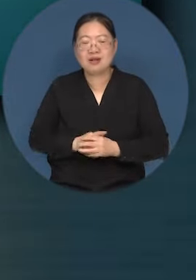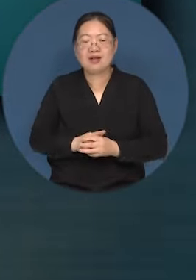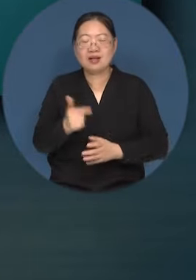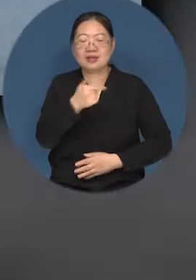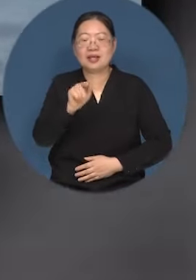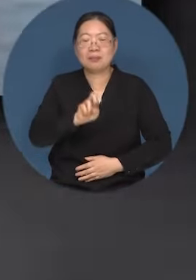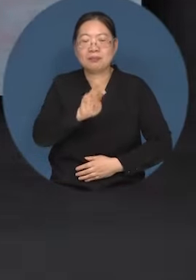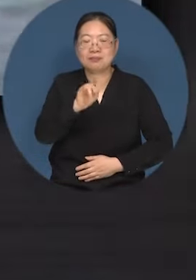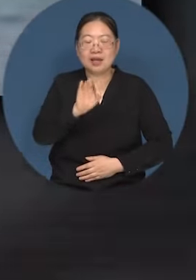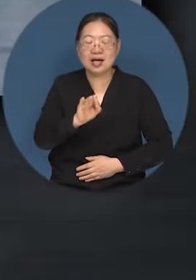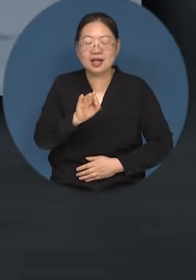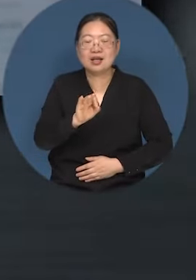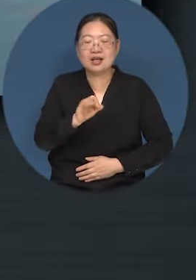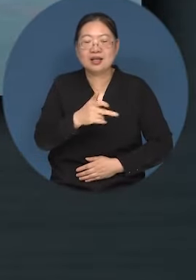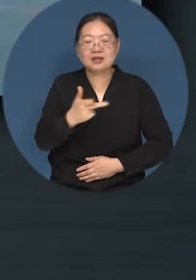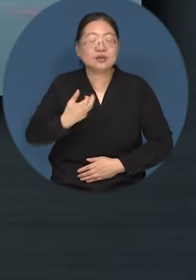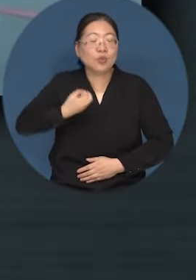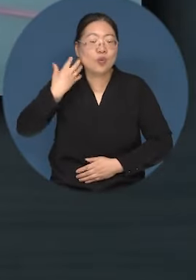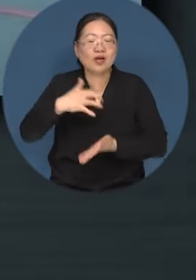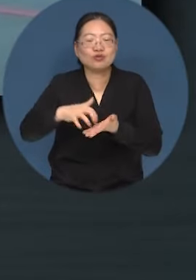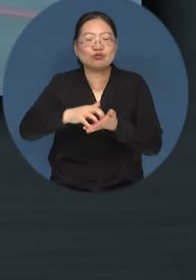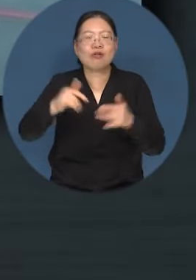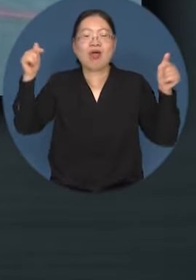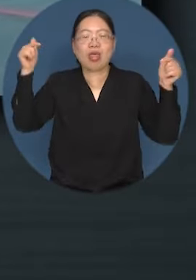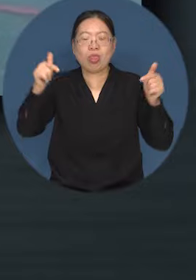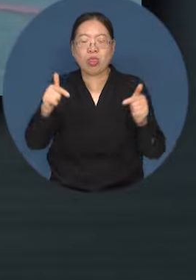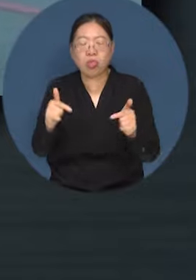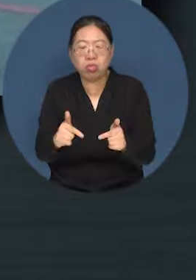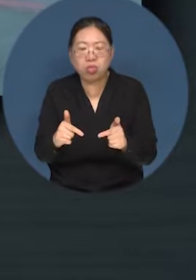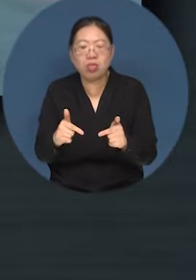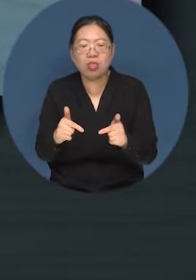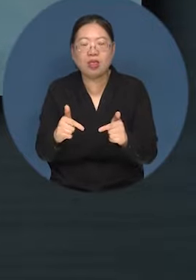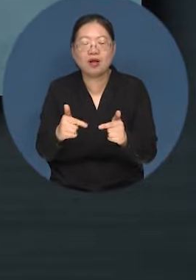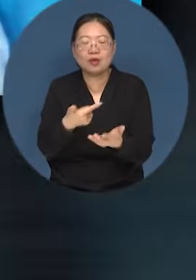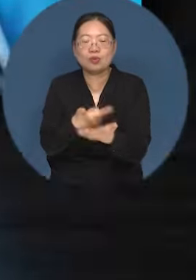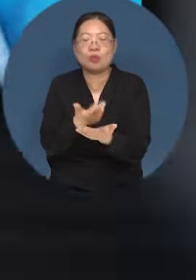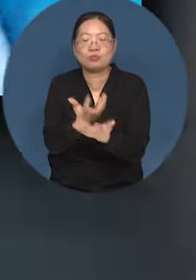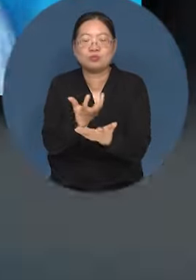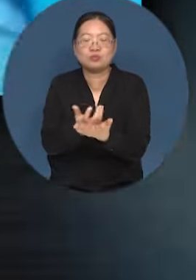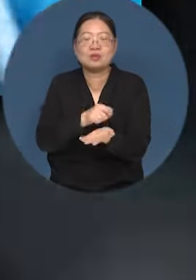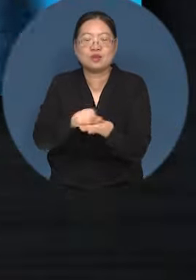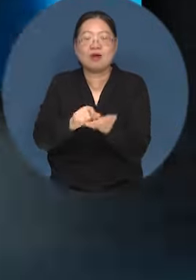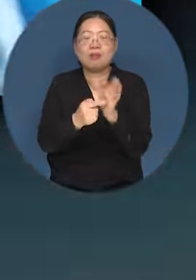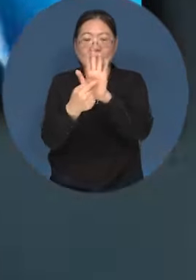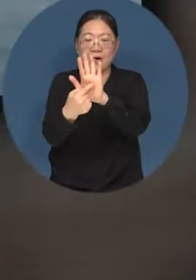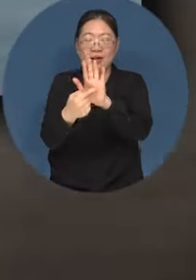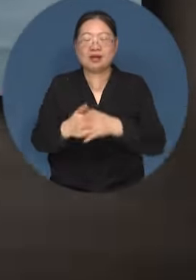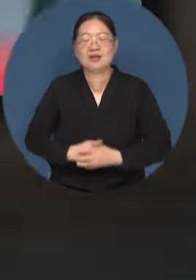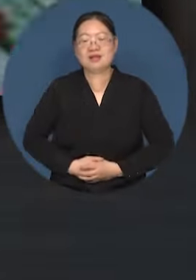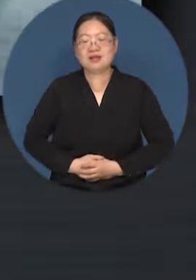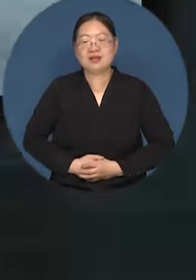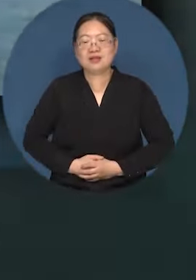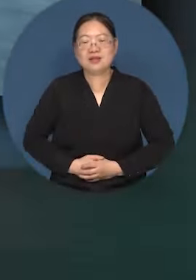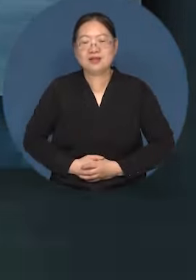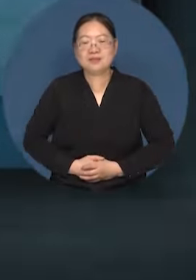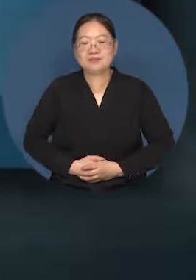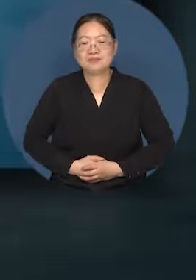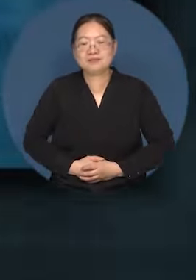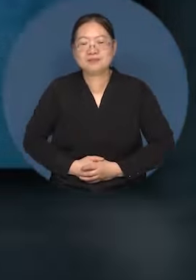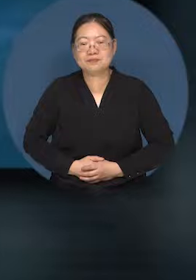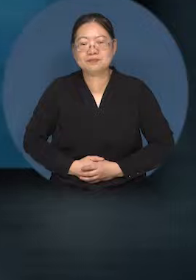남방 큰 돌고래의 개체수가 앞으로 계속 줄어들 것이다 그렇죠. 라는 논문을 썼었습니다. 그 논문을 통해서